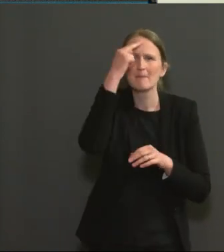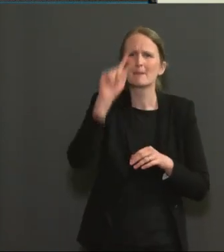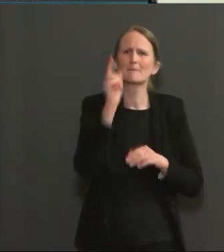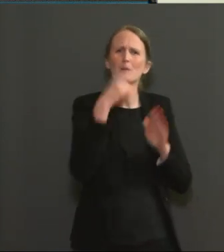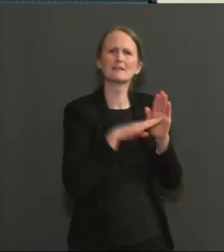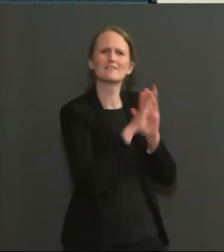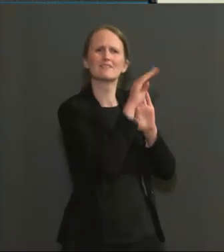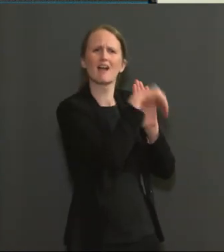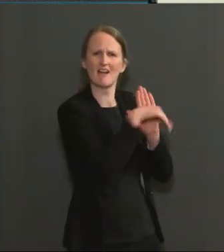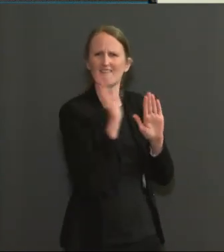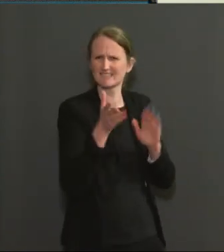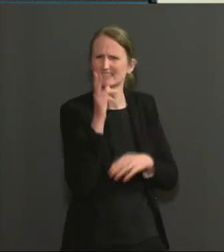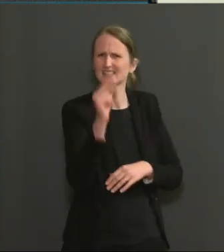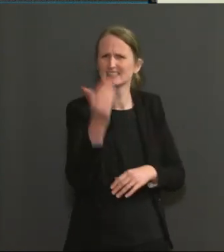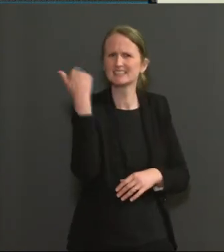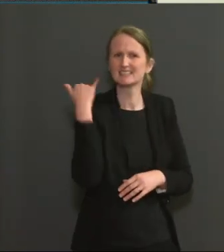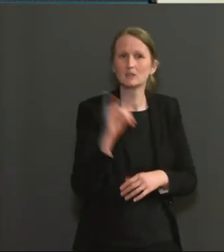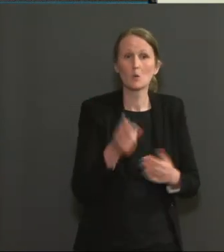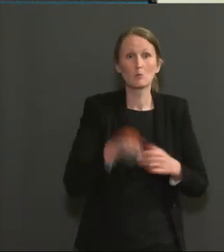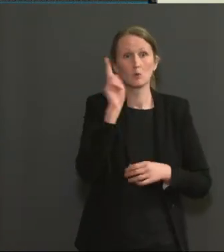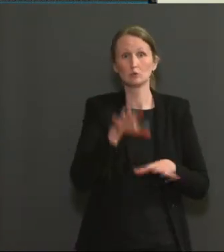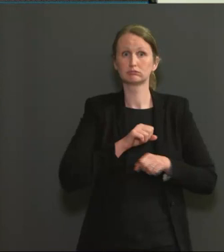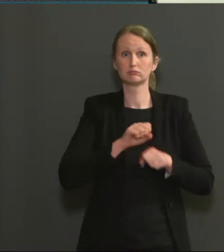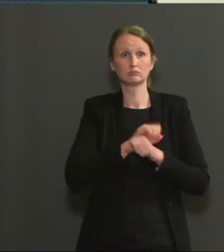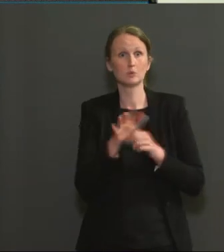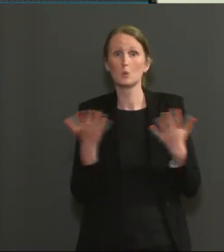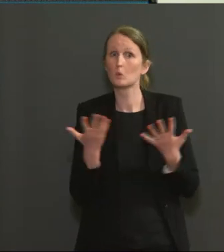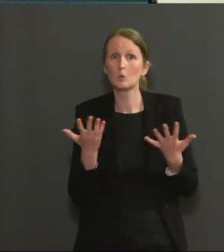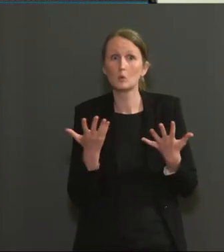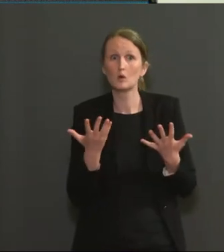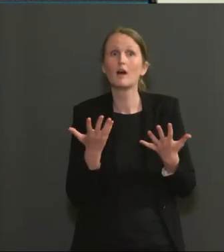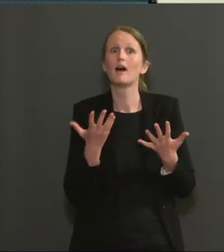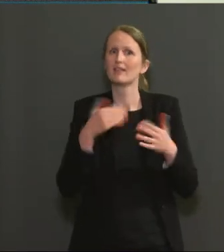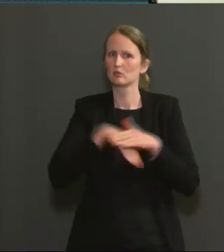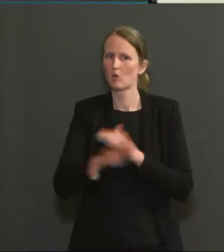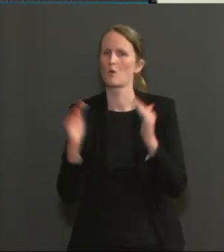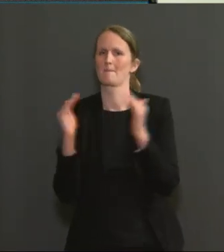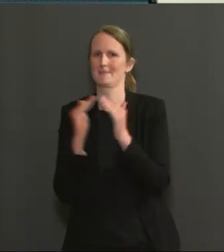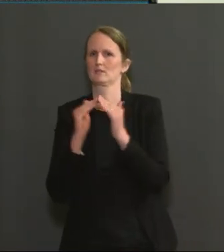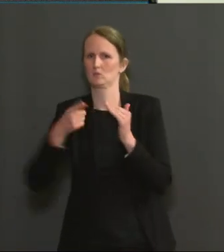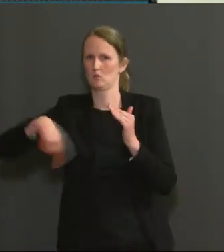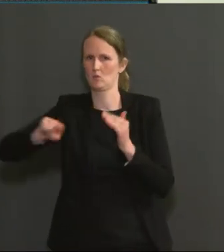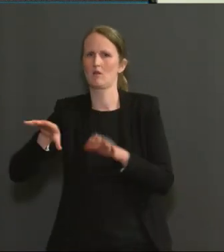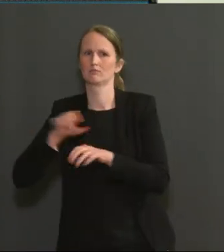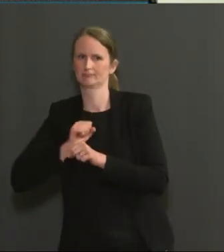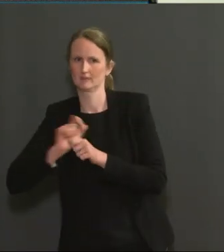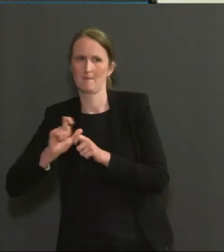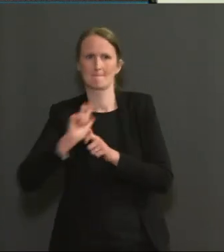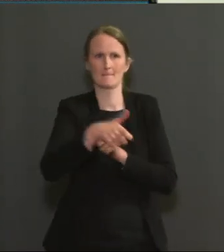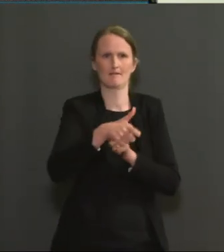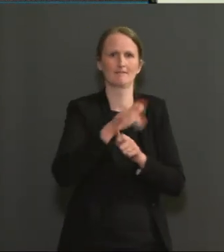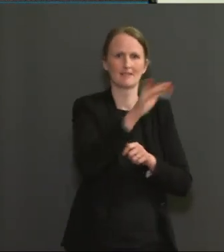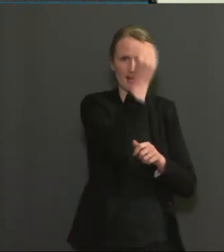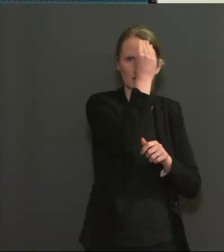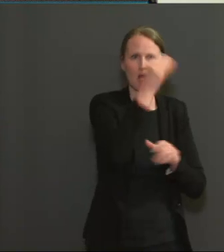situations était une contamination qui allait de la maison vers l'école des adultes vers les enfants il faudra